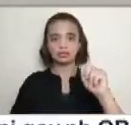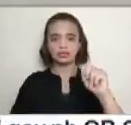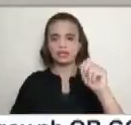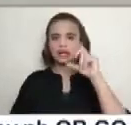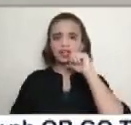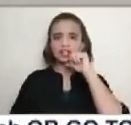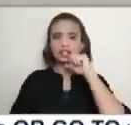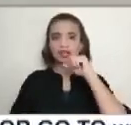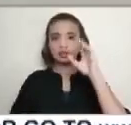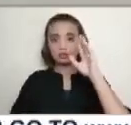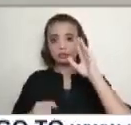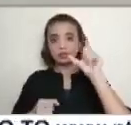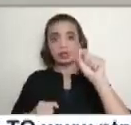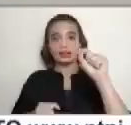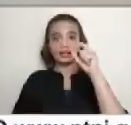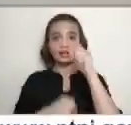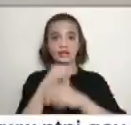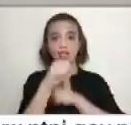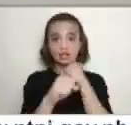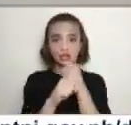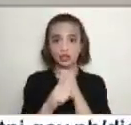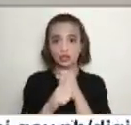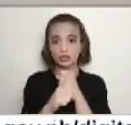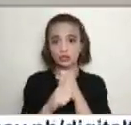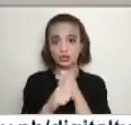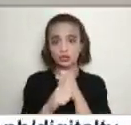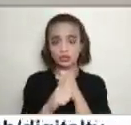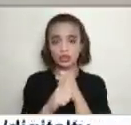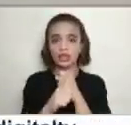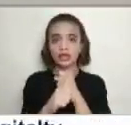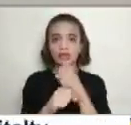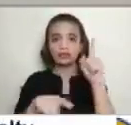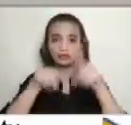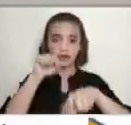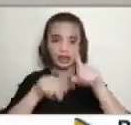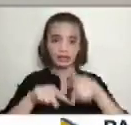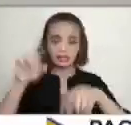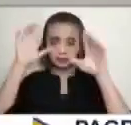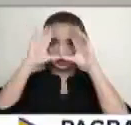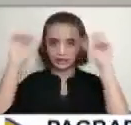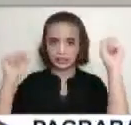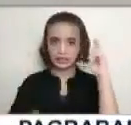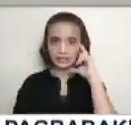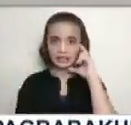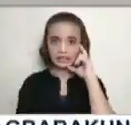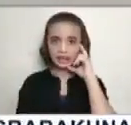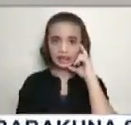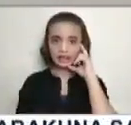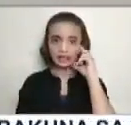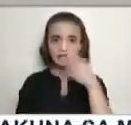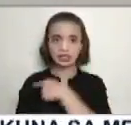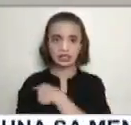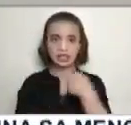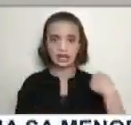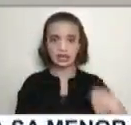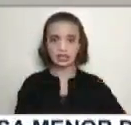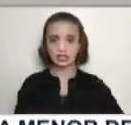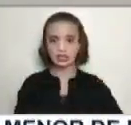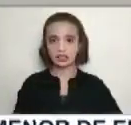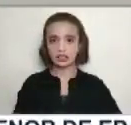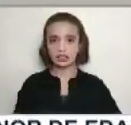na pero naabutan pa rin ng cut-off. Si Bernard Haudian sa Detalye